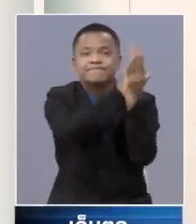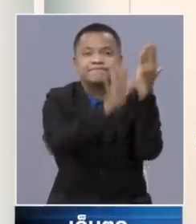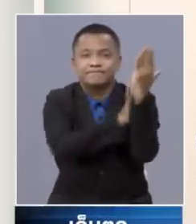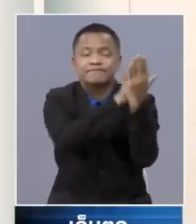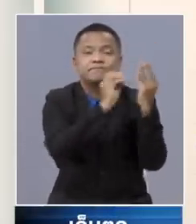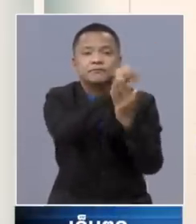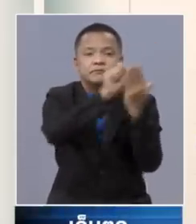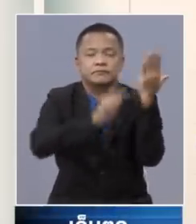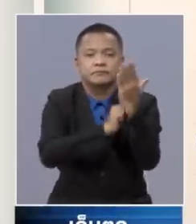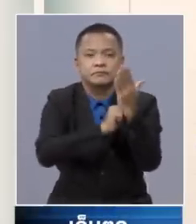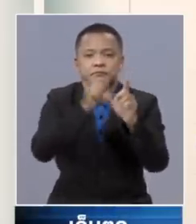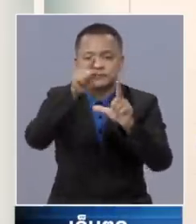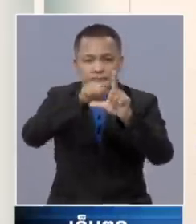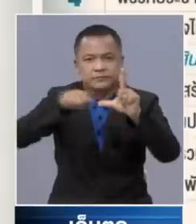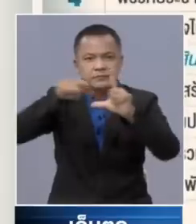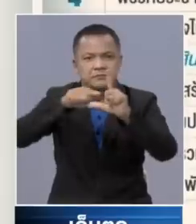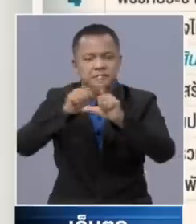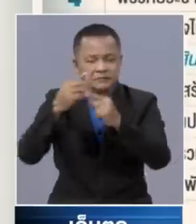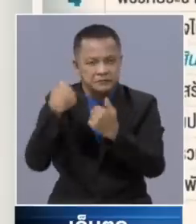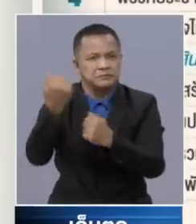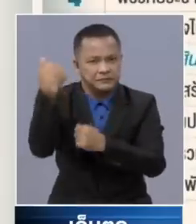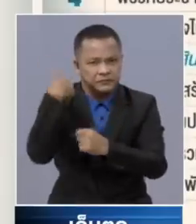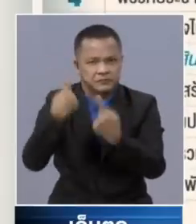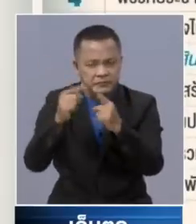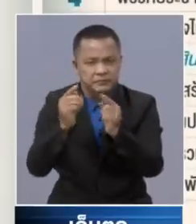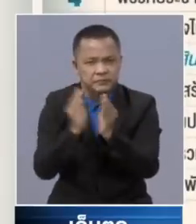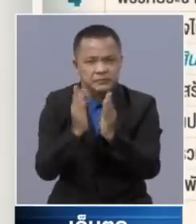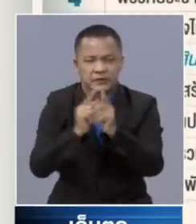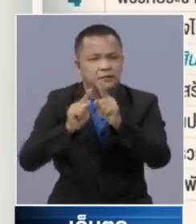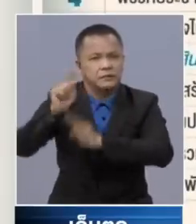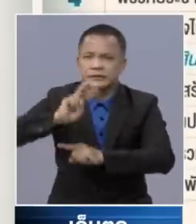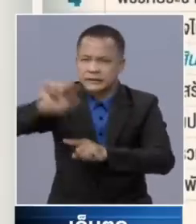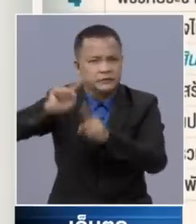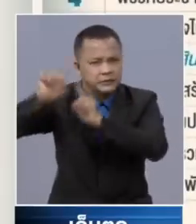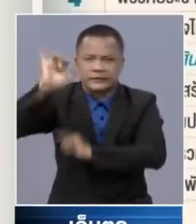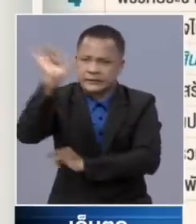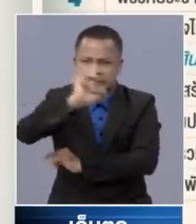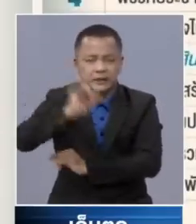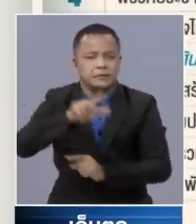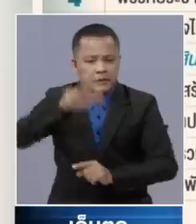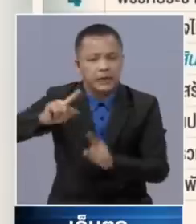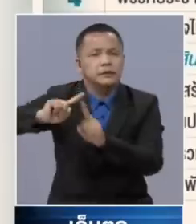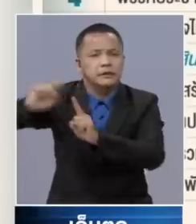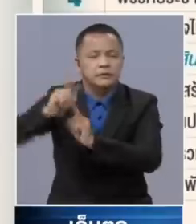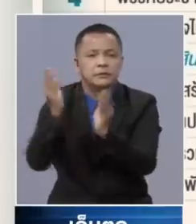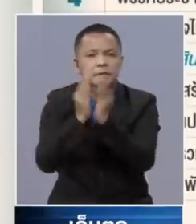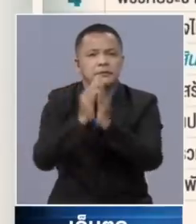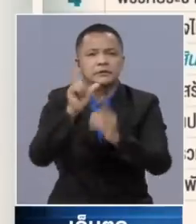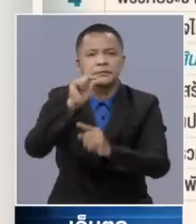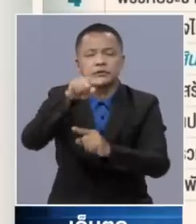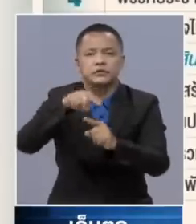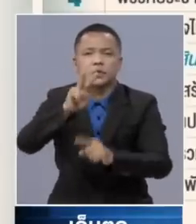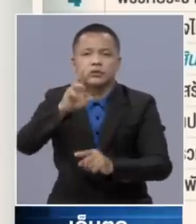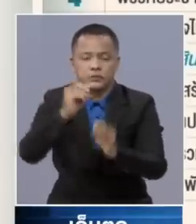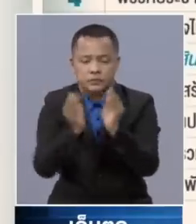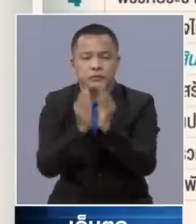เนี่ยก้าวไกลกระแสมาก็จริงแต่ว่ายังแซงเพื่อไทยไม่ได้นะฮะเพิ่มมาจากเดิม